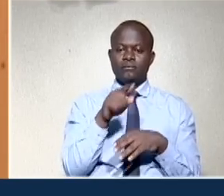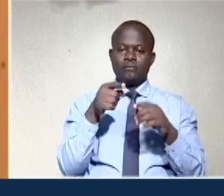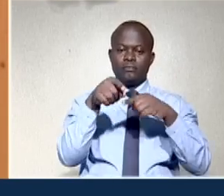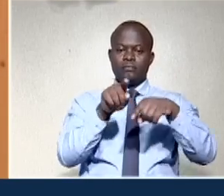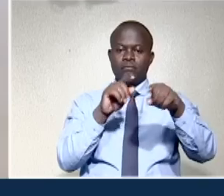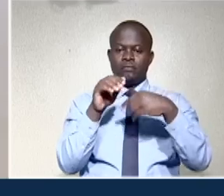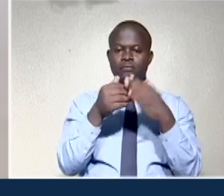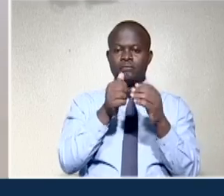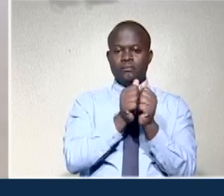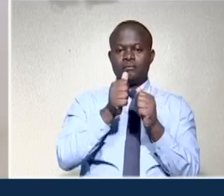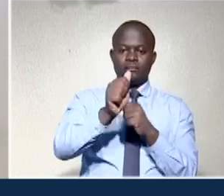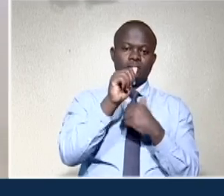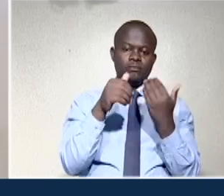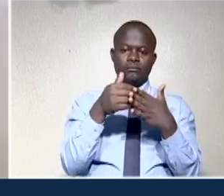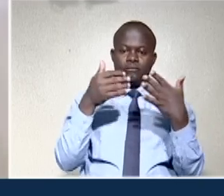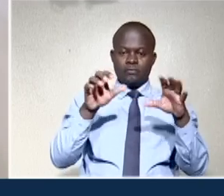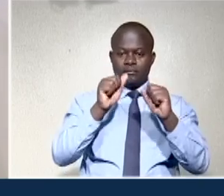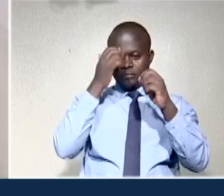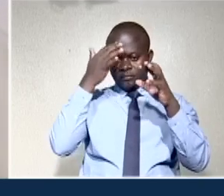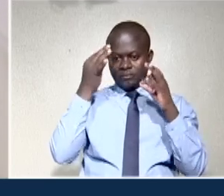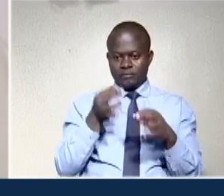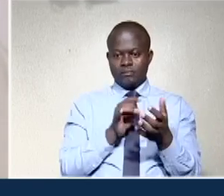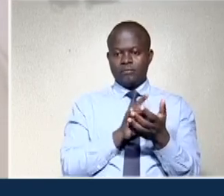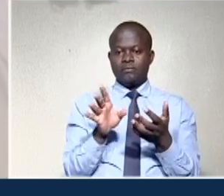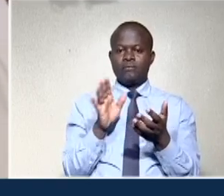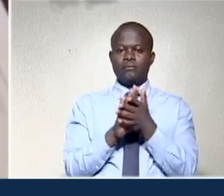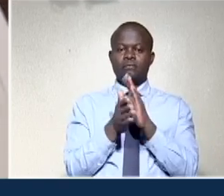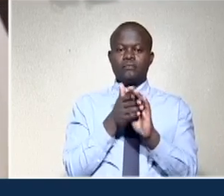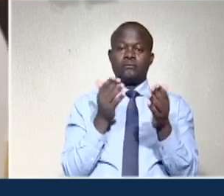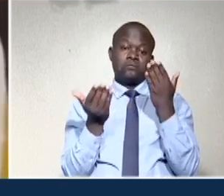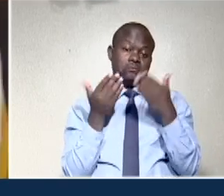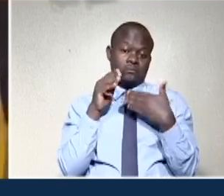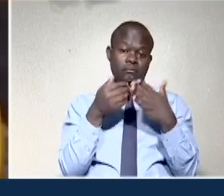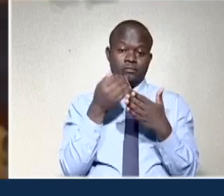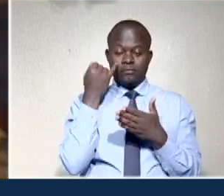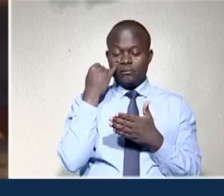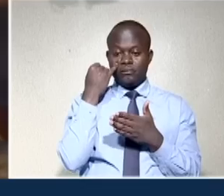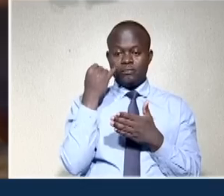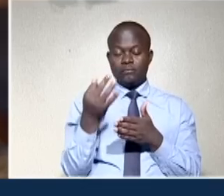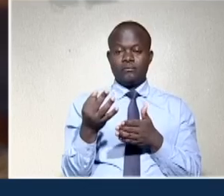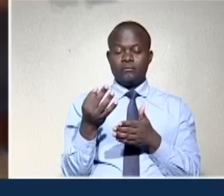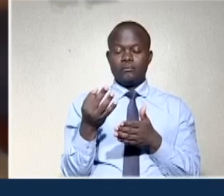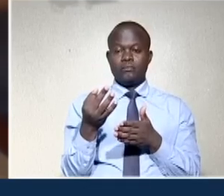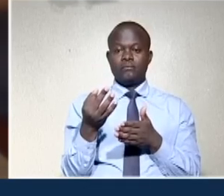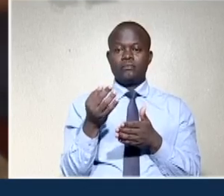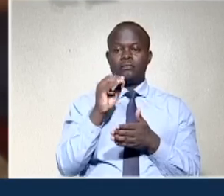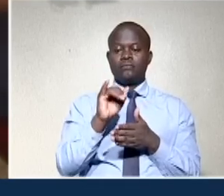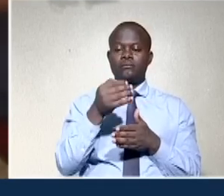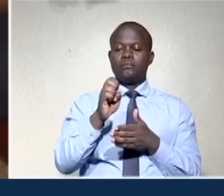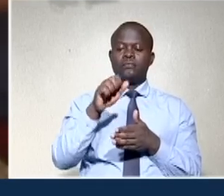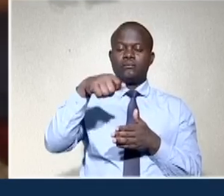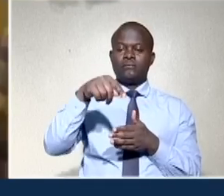bashinjwa. Abo ngabo rero bamaze gufatirwa umwanzuro wo kwirukanwa burundu. Yenda iyo tuza kugira Jean Paul, reka